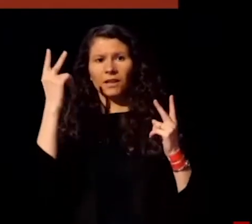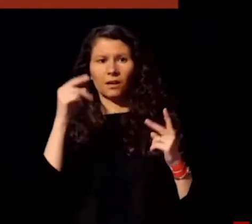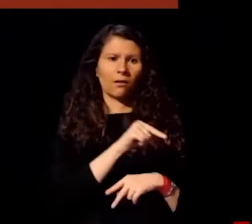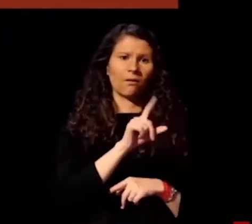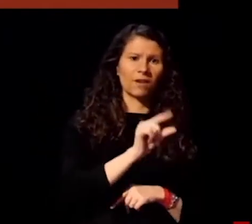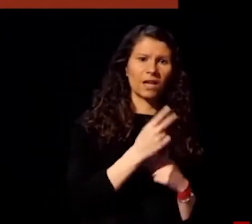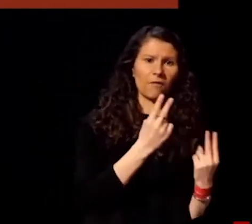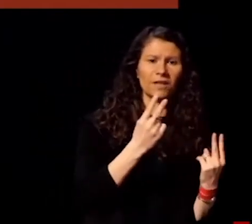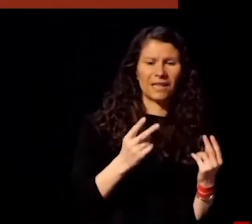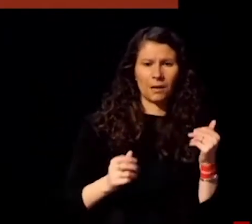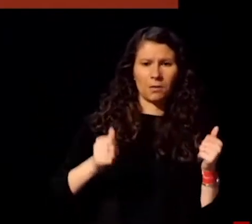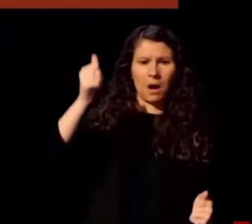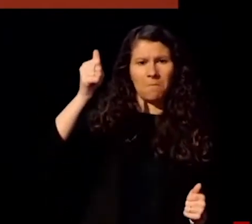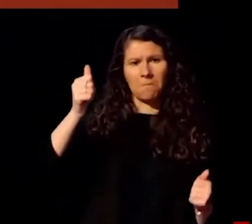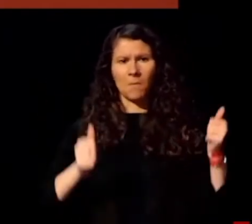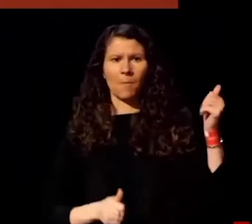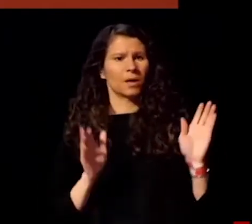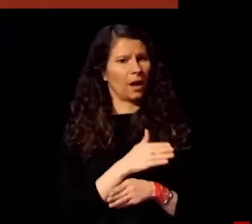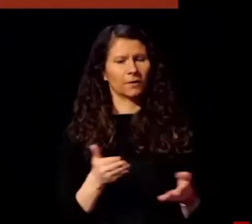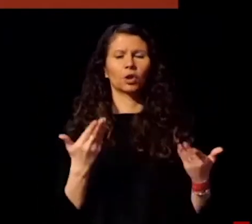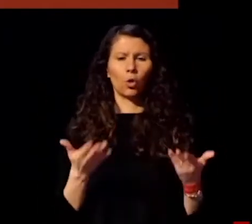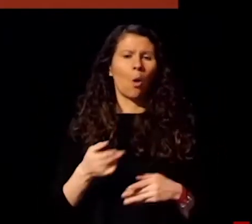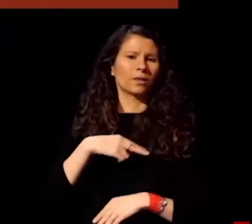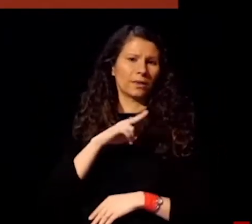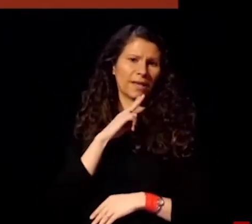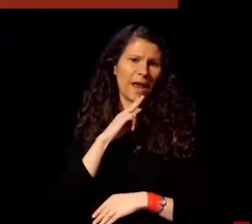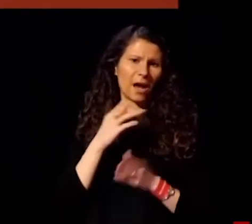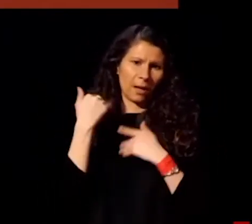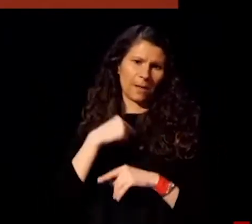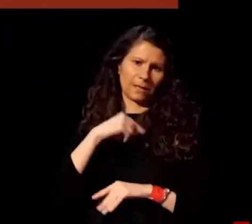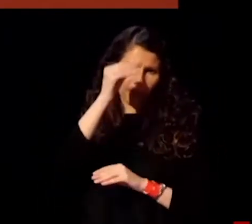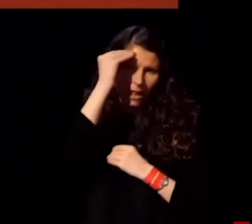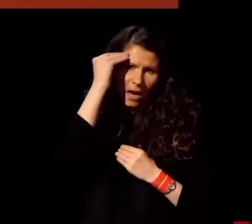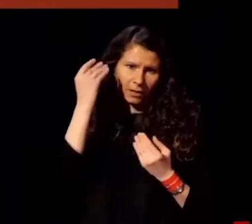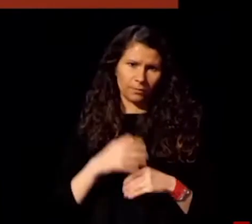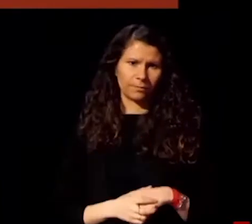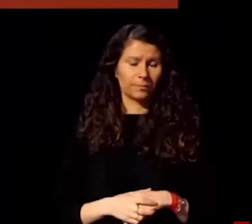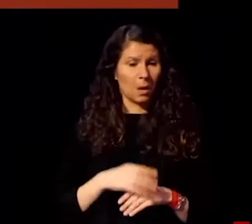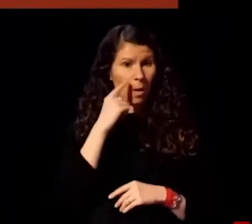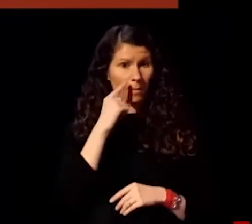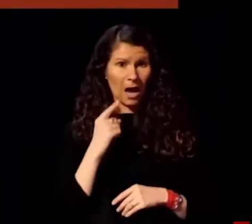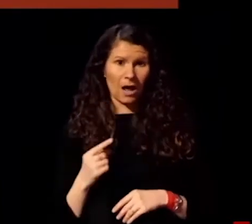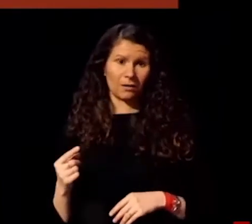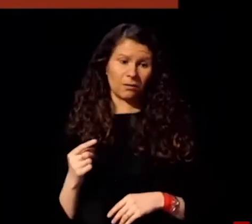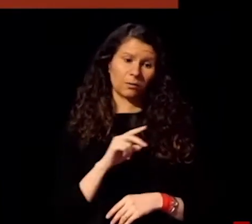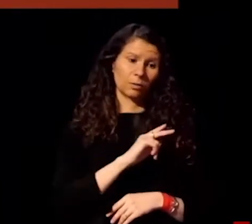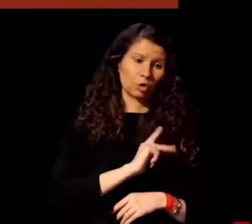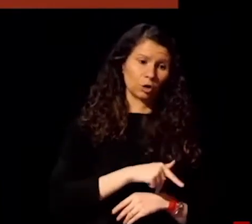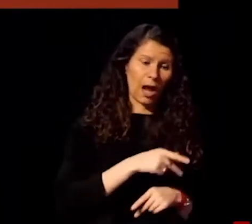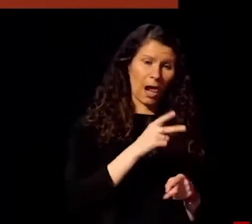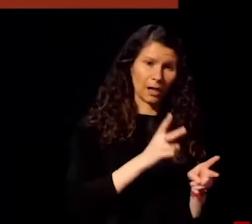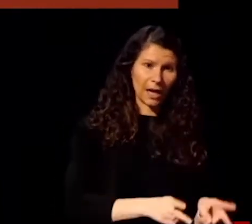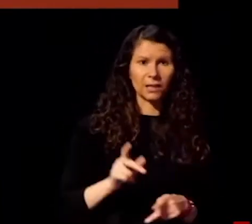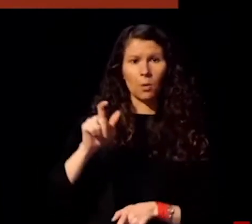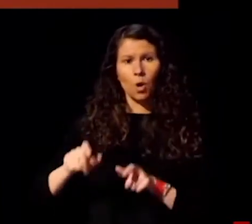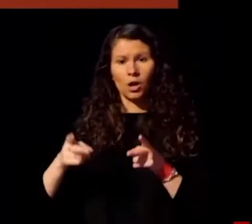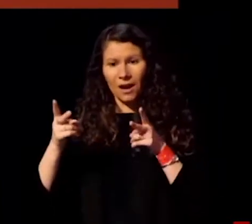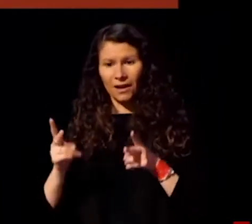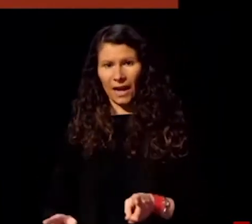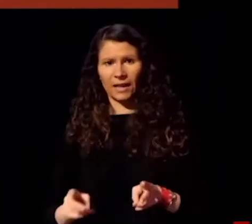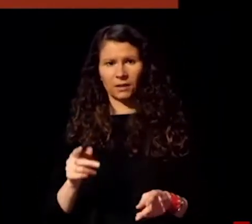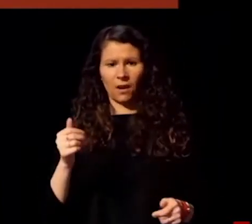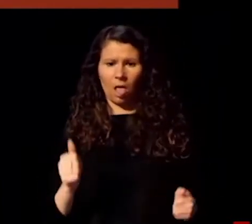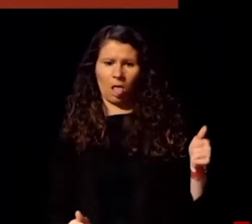aus dem scheitern der ddr derzeit werden beide soziale und bürgerrechte erneut ja